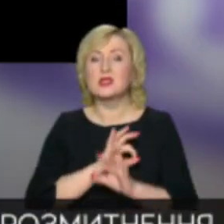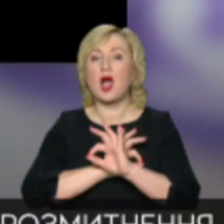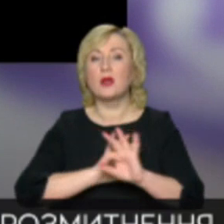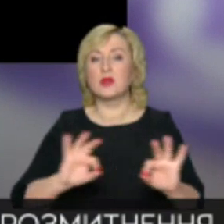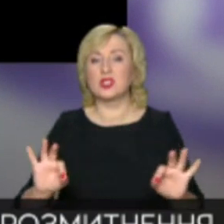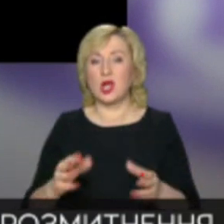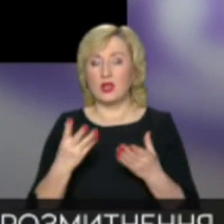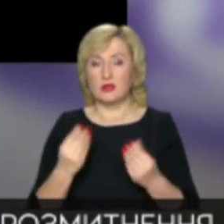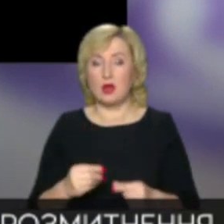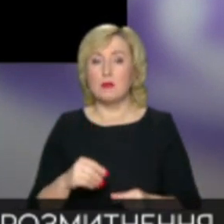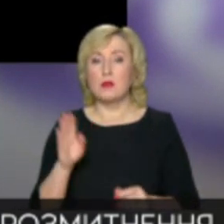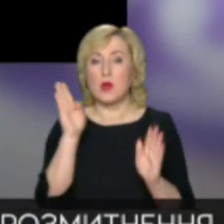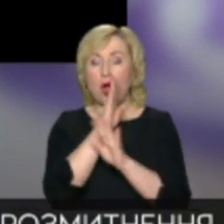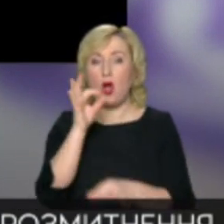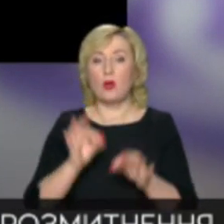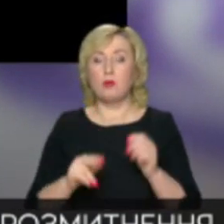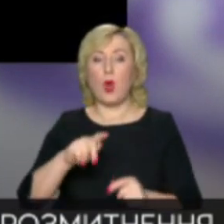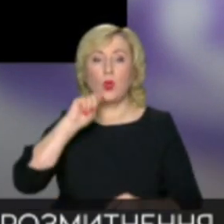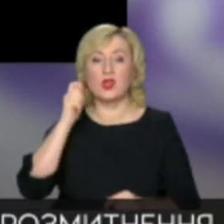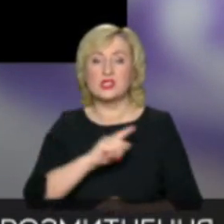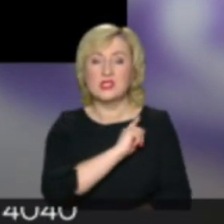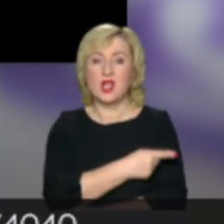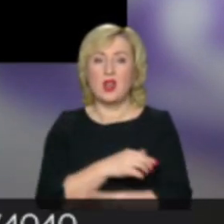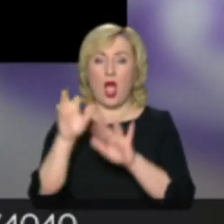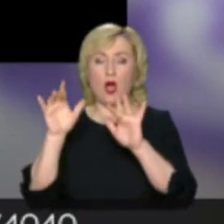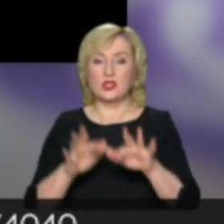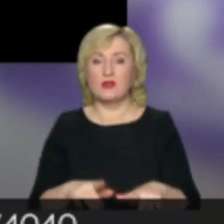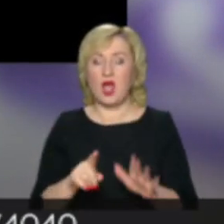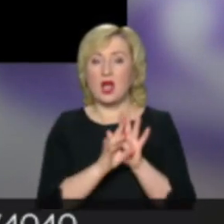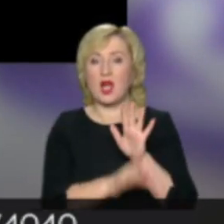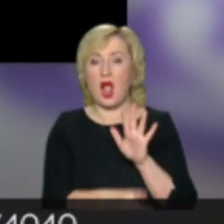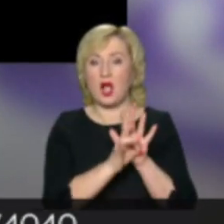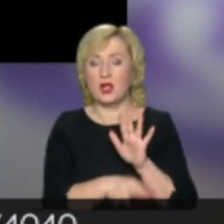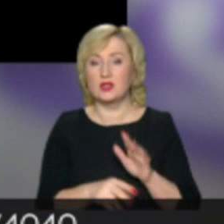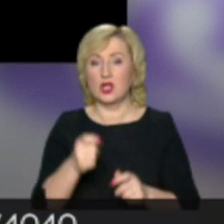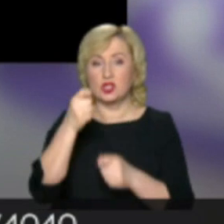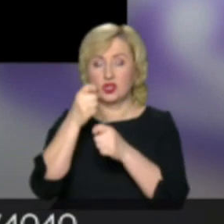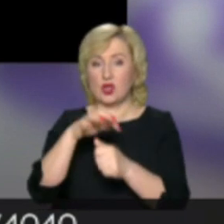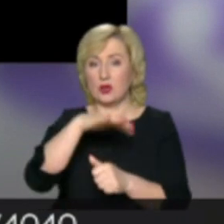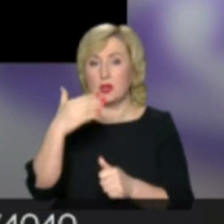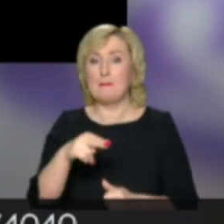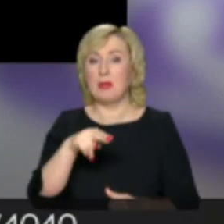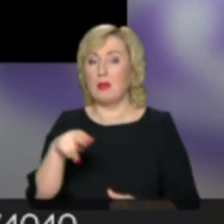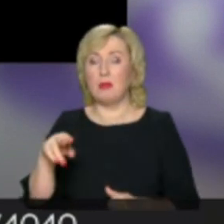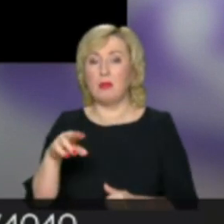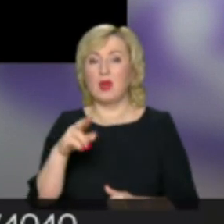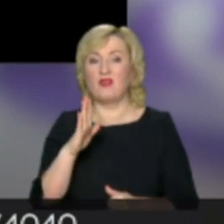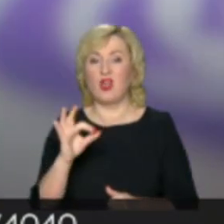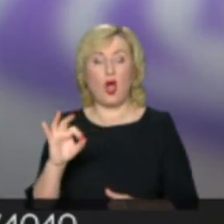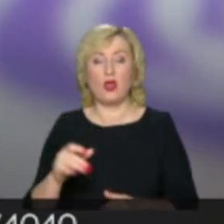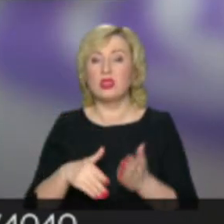Замечательный день. Прогноз погоды по Украине. Сильные осадки в виде ракет. Зонтик из ПВО не поможет. Сидите